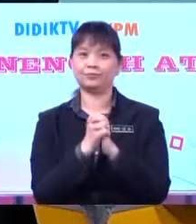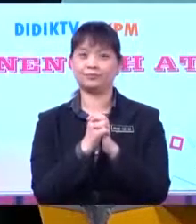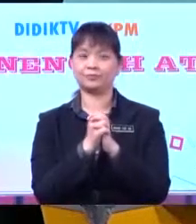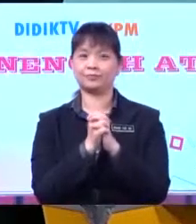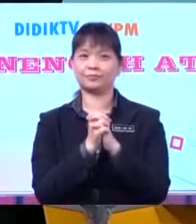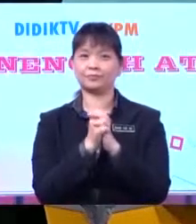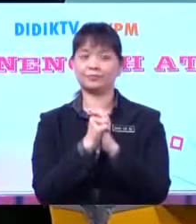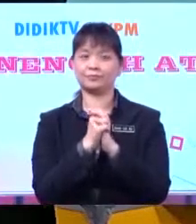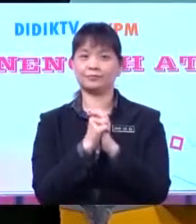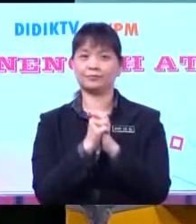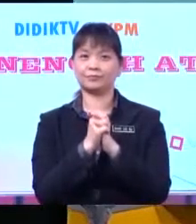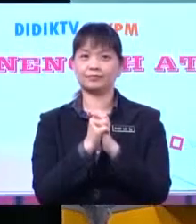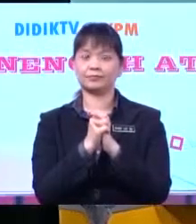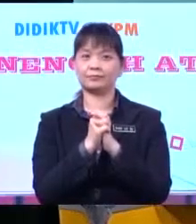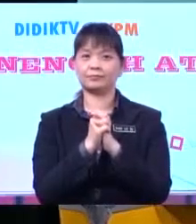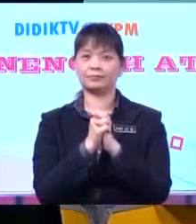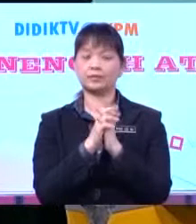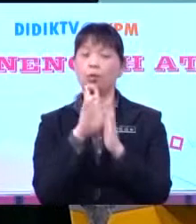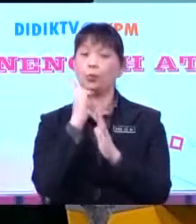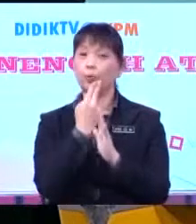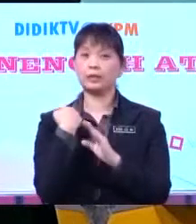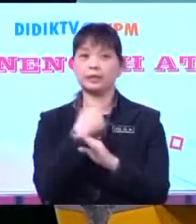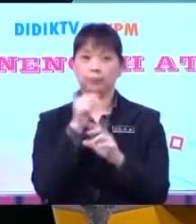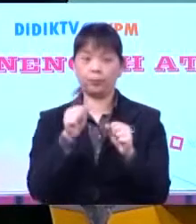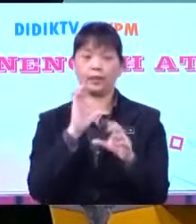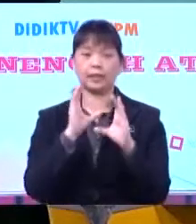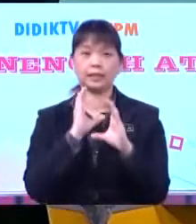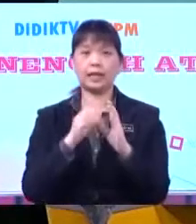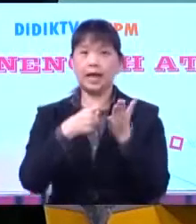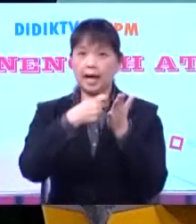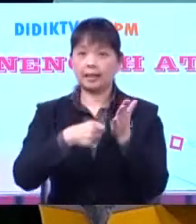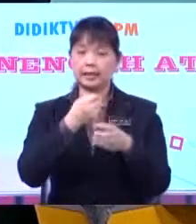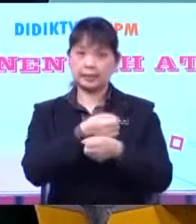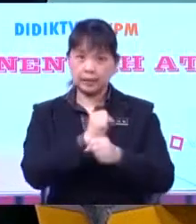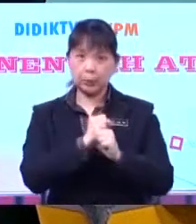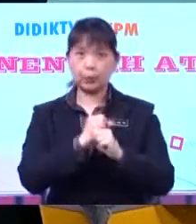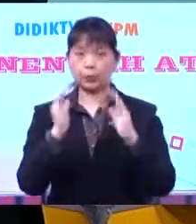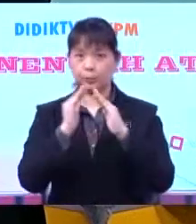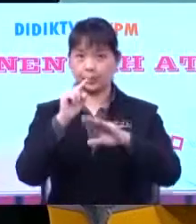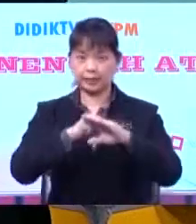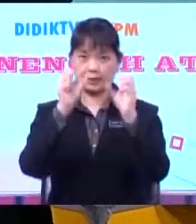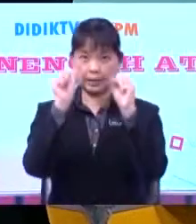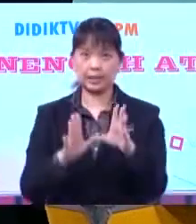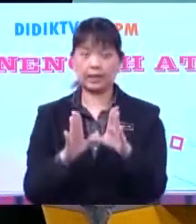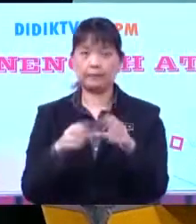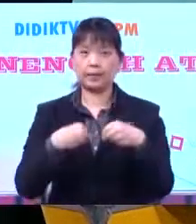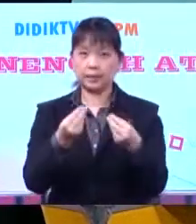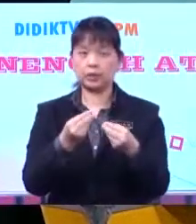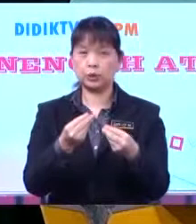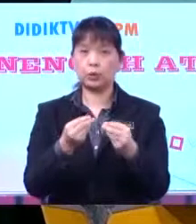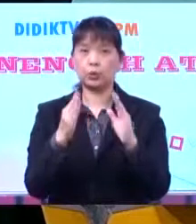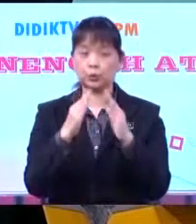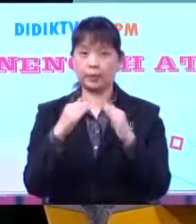jadi dekat sini sedang umumnya kita berkata harga sewa rumah alam bagi rumah teres